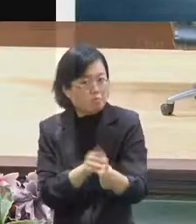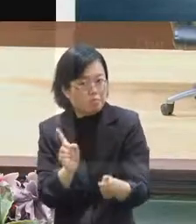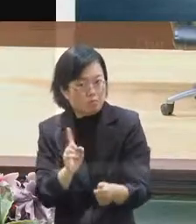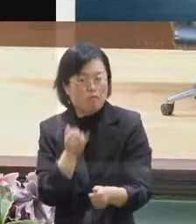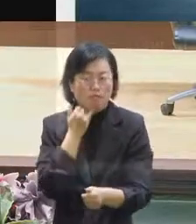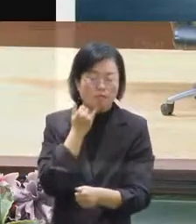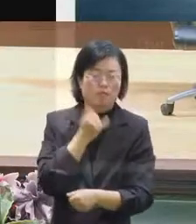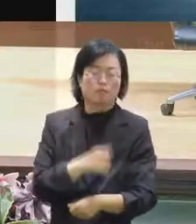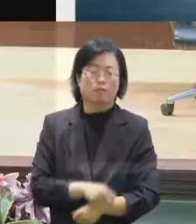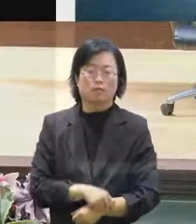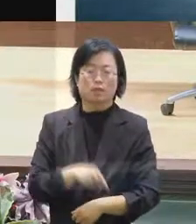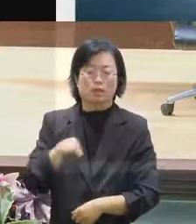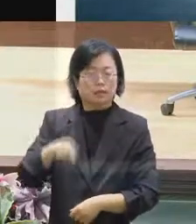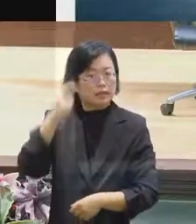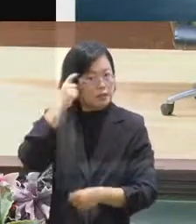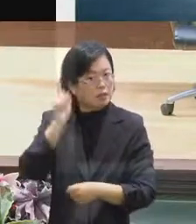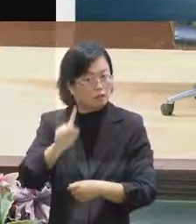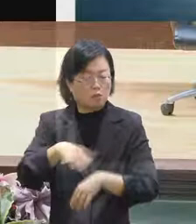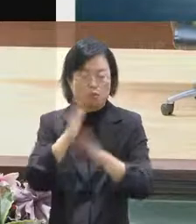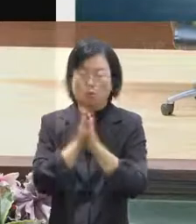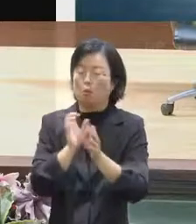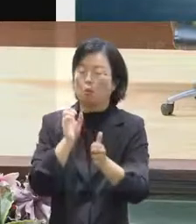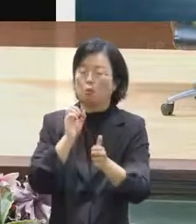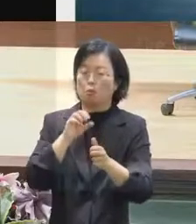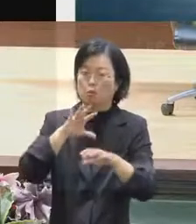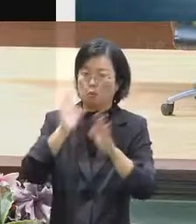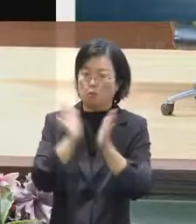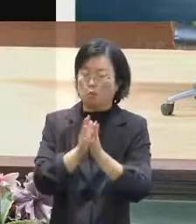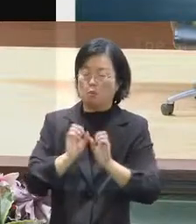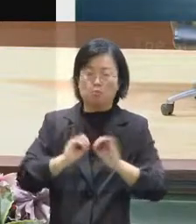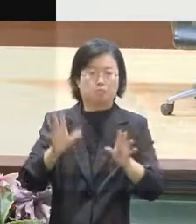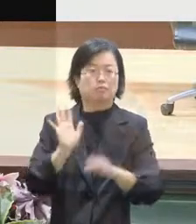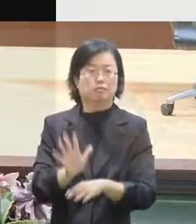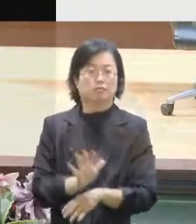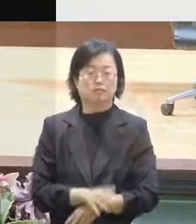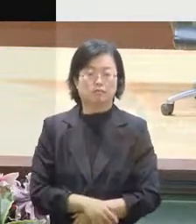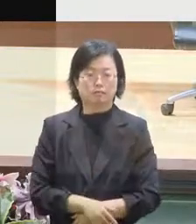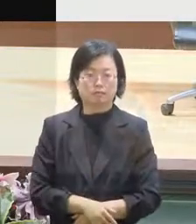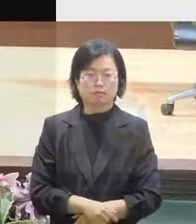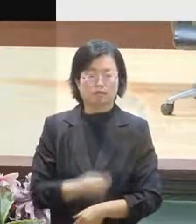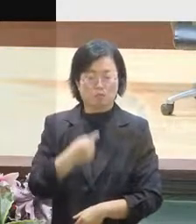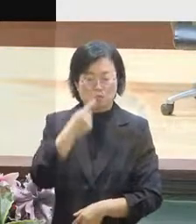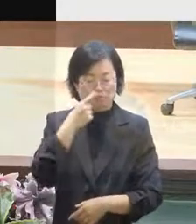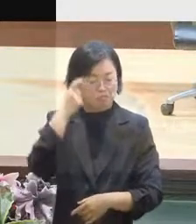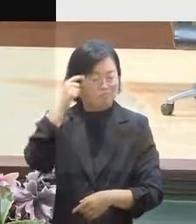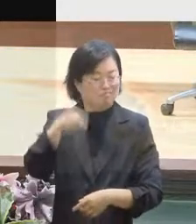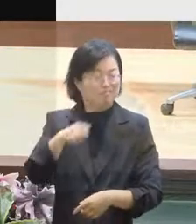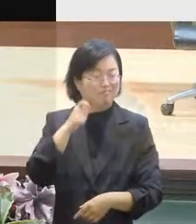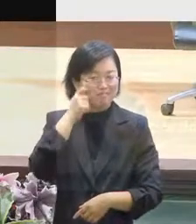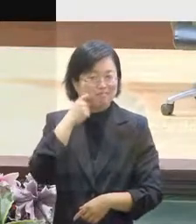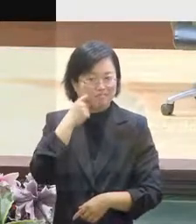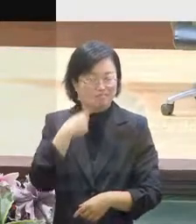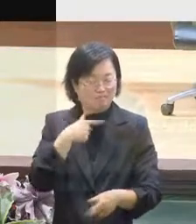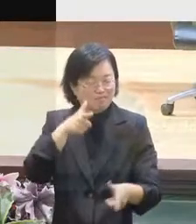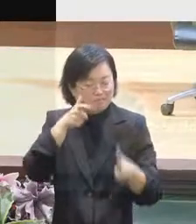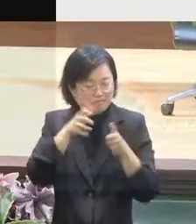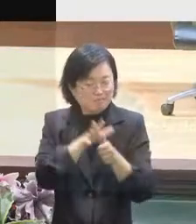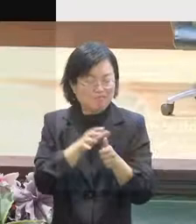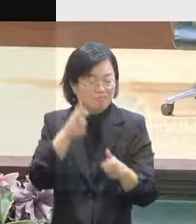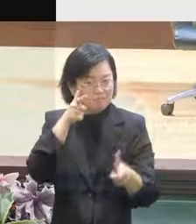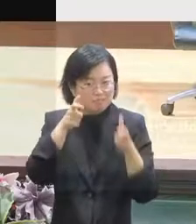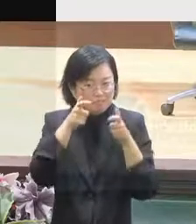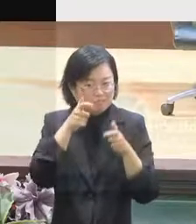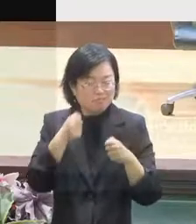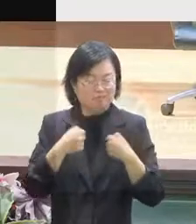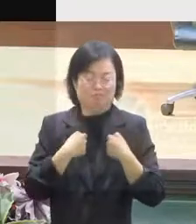些观察和建议。我觉得这是一个很有趣的一个参考的资料。那么另外我们除